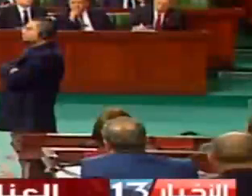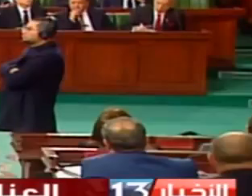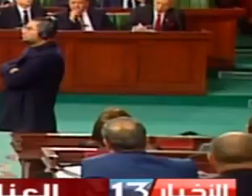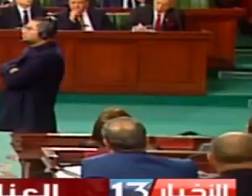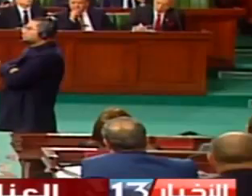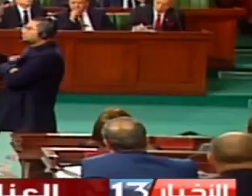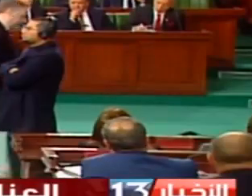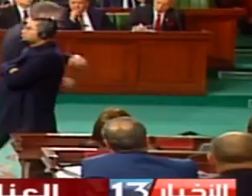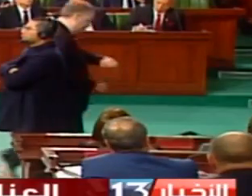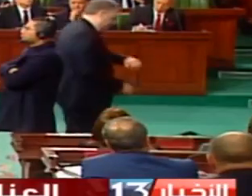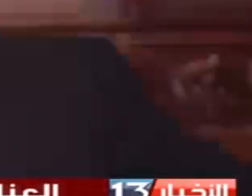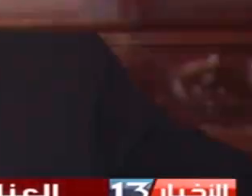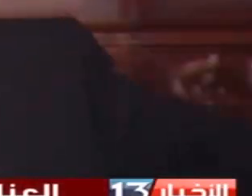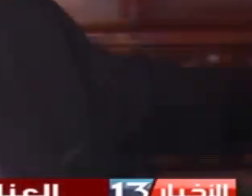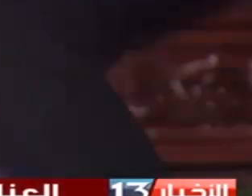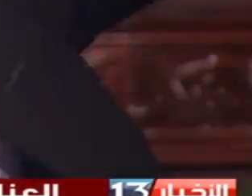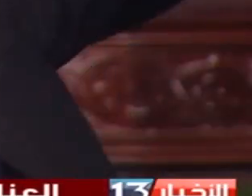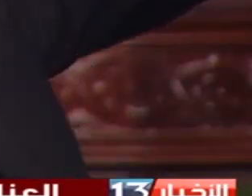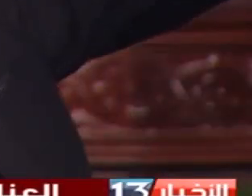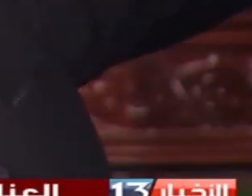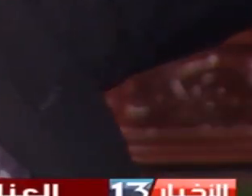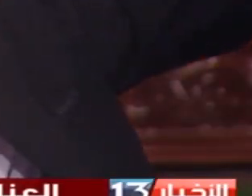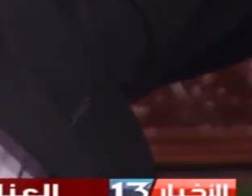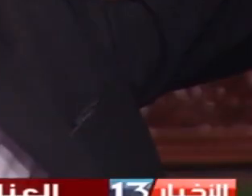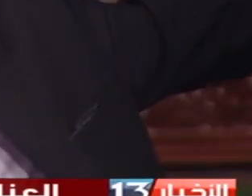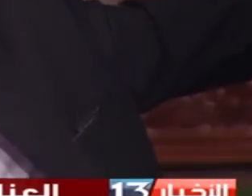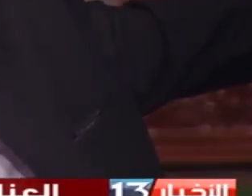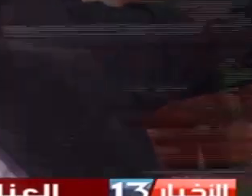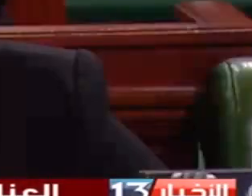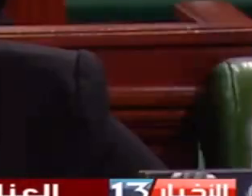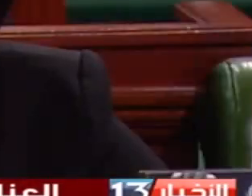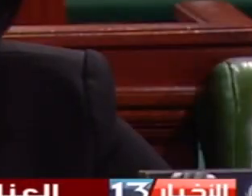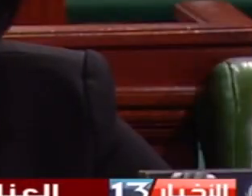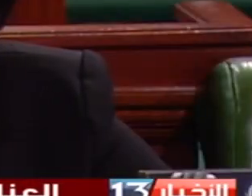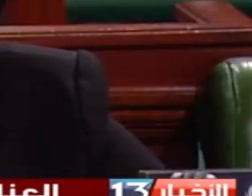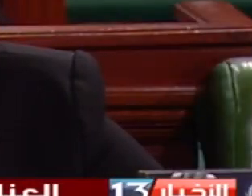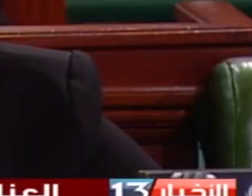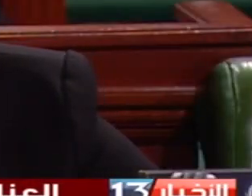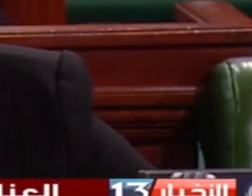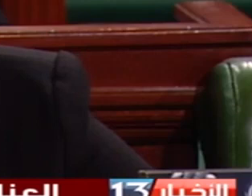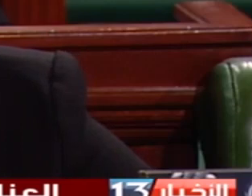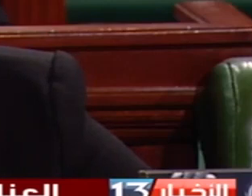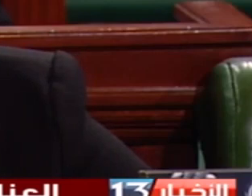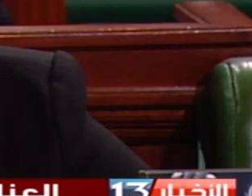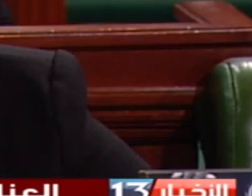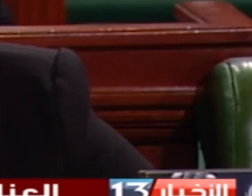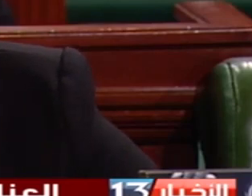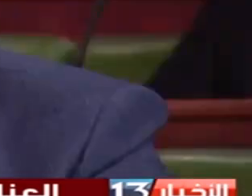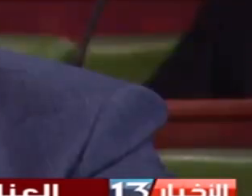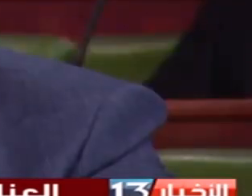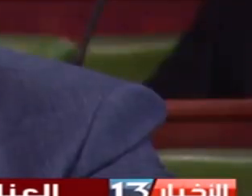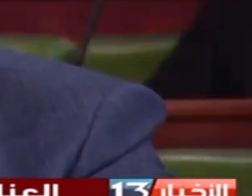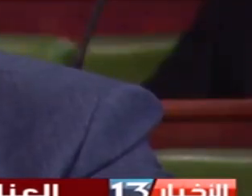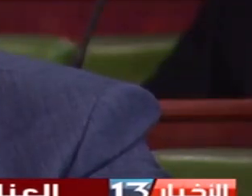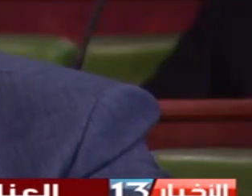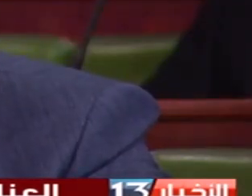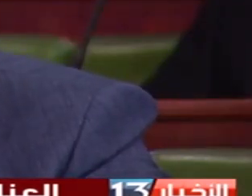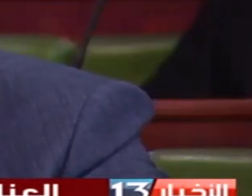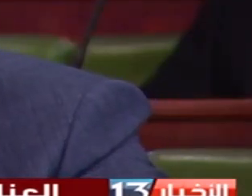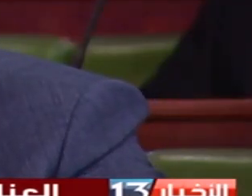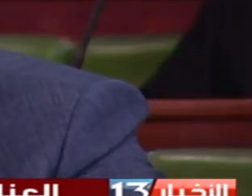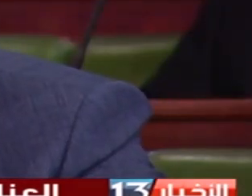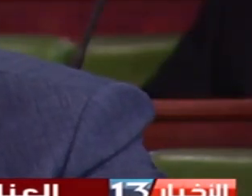برنامج عمل الحكومه المقترحه ومدى استقلاليه وقت اعضائها من ابرز محاور تدخلات عدد من اعضاء مجلس الشعب